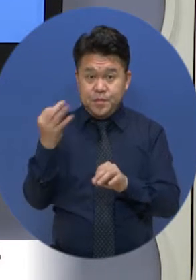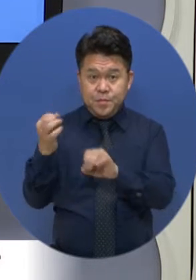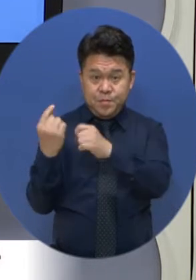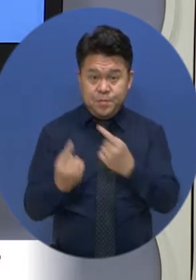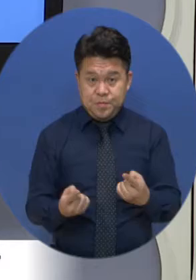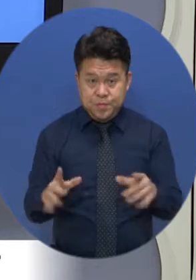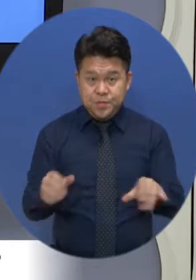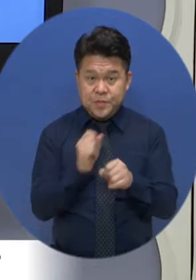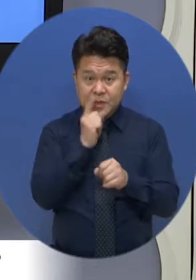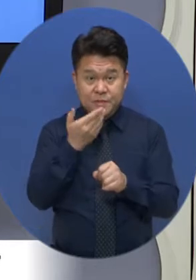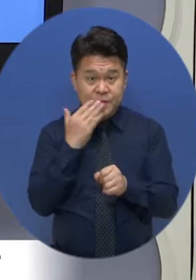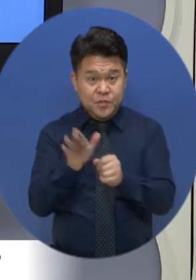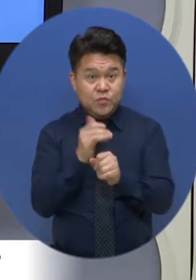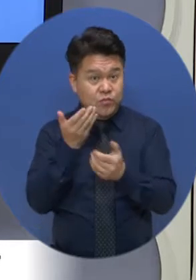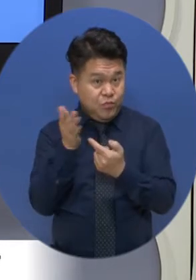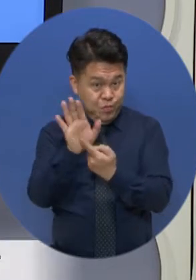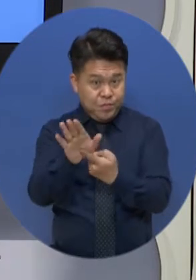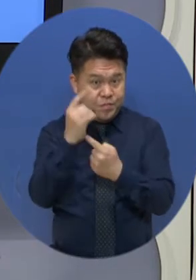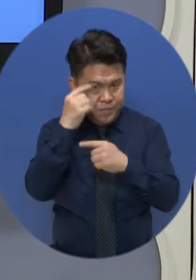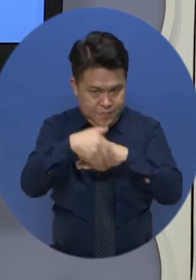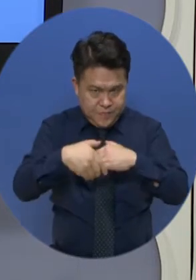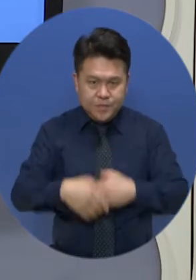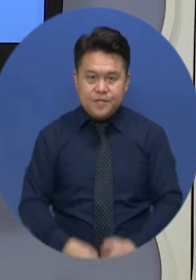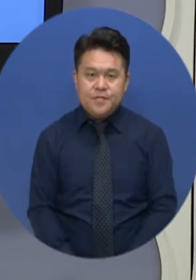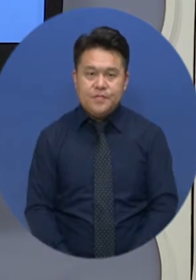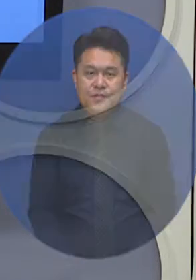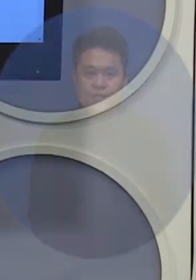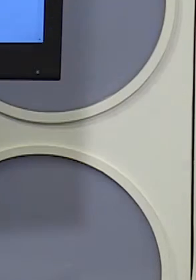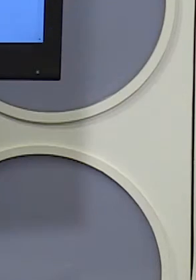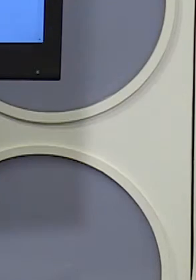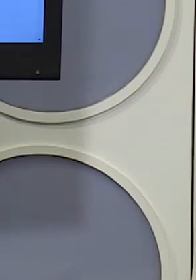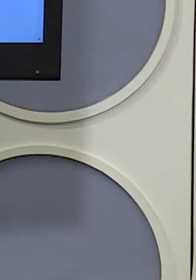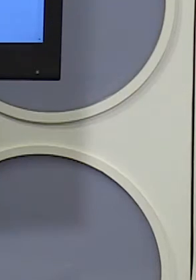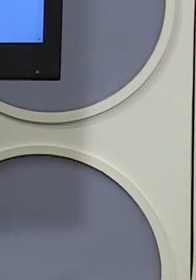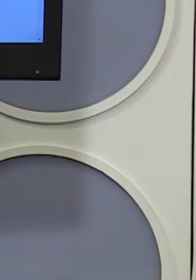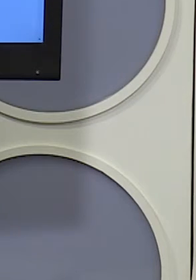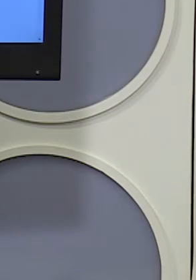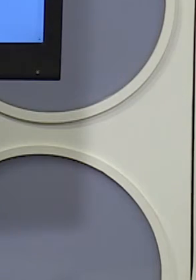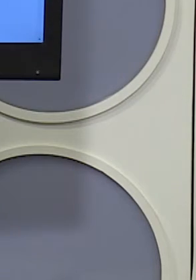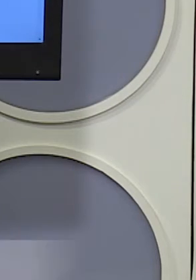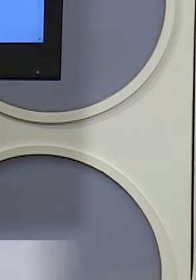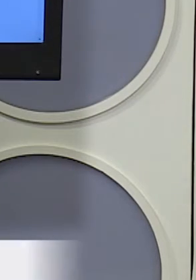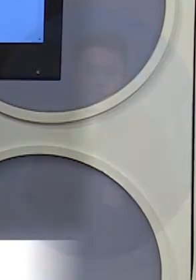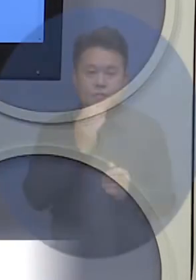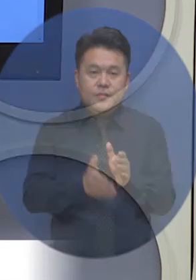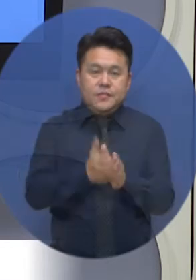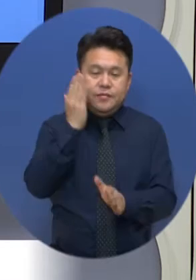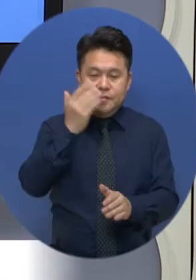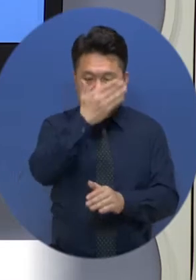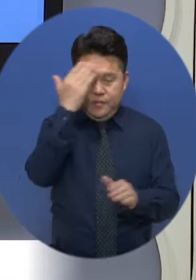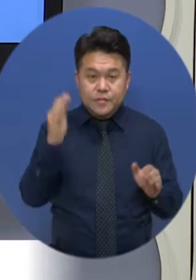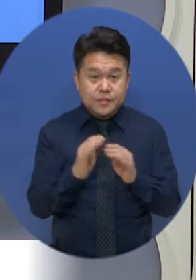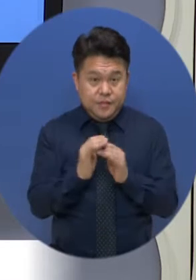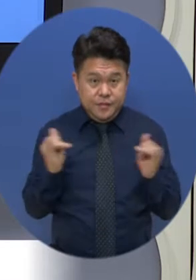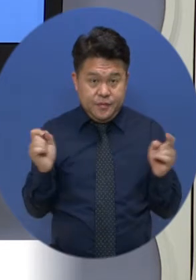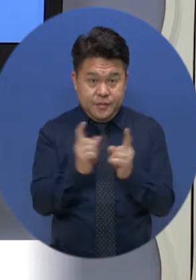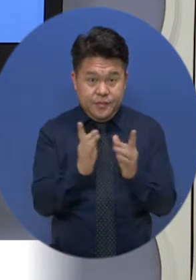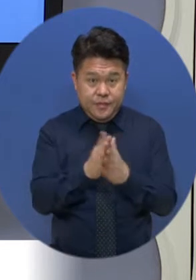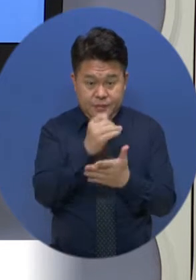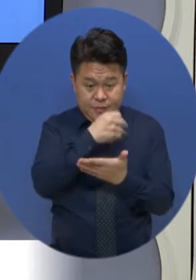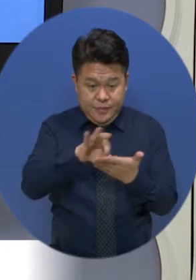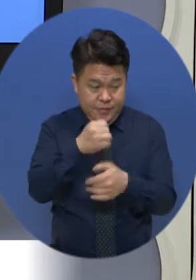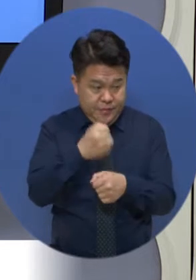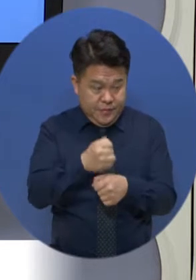수 있는 서비스를 선보이겠다 고 말했습니다 다음 소식입니다 서울시는 청년들이 직접 전